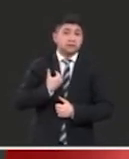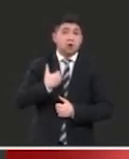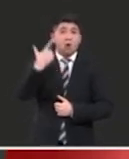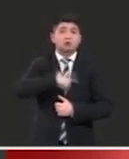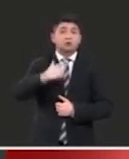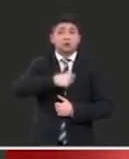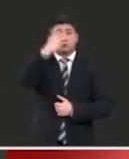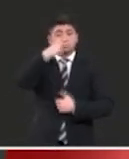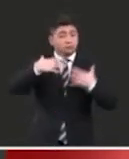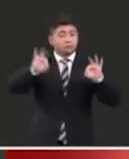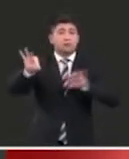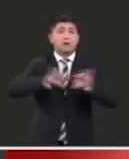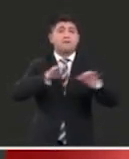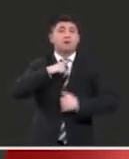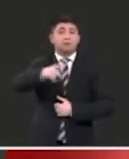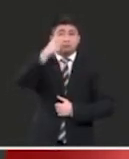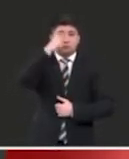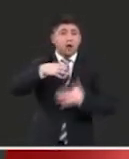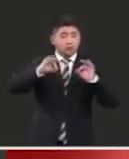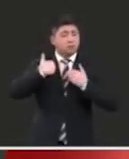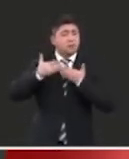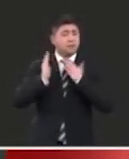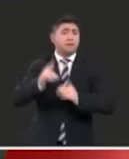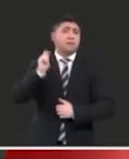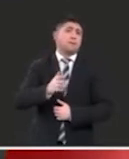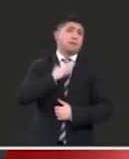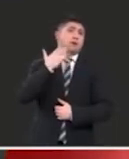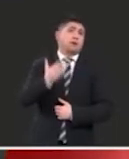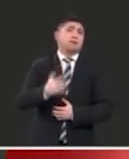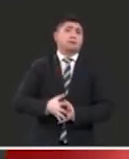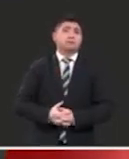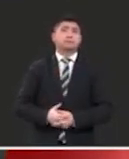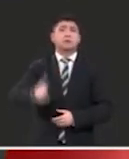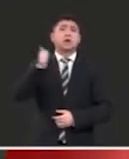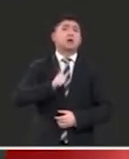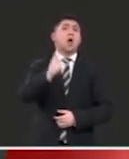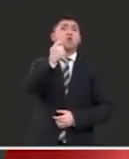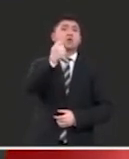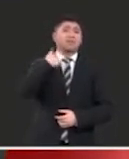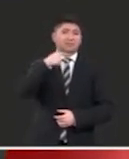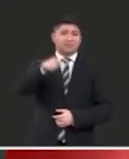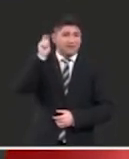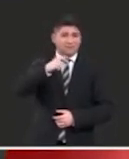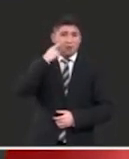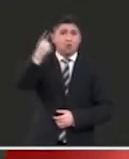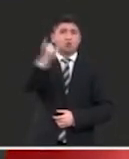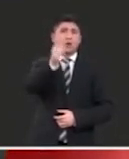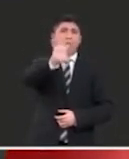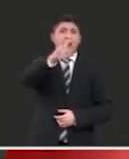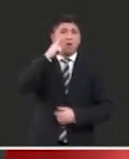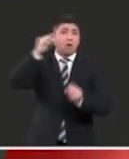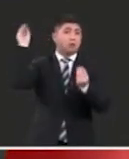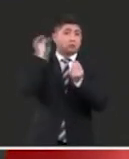tedbirler aldık. Ve bu tedbirleri almaya da devam ediyoruz. Asgari ücrette yaptığımız %50'lik